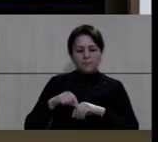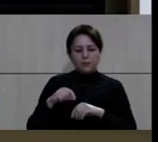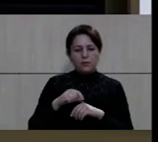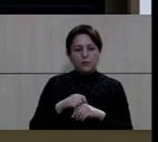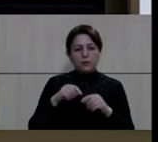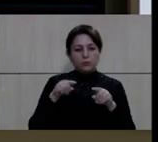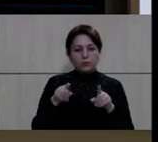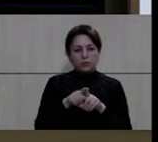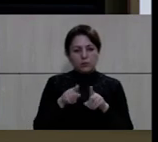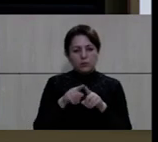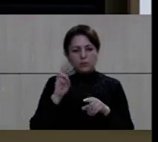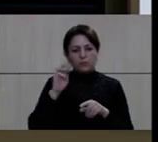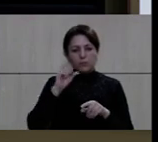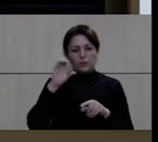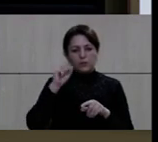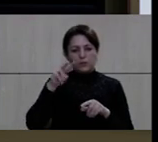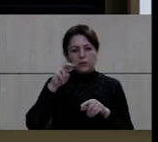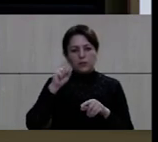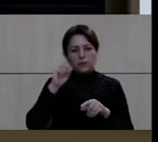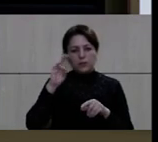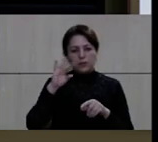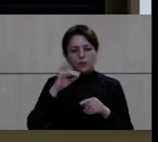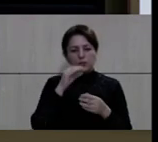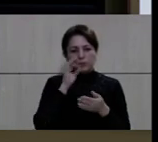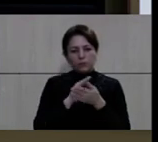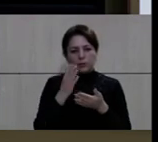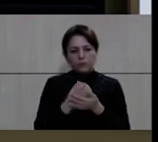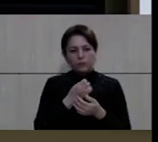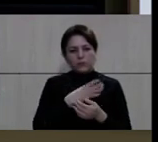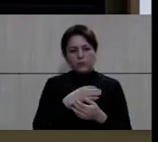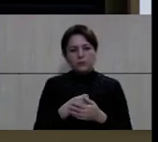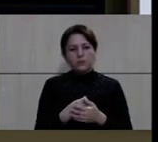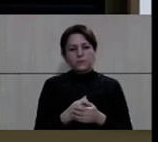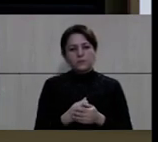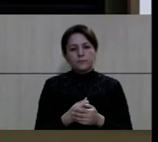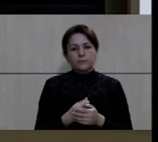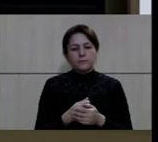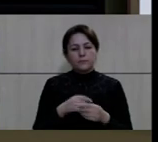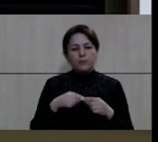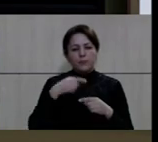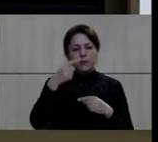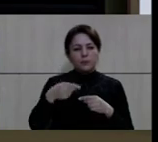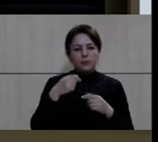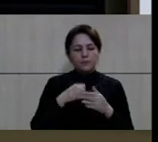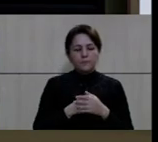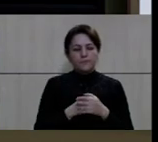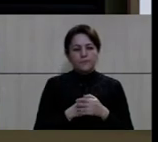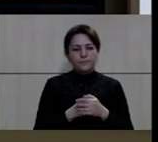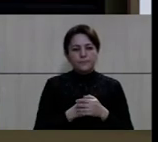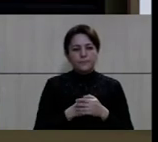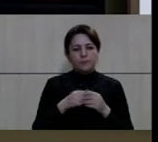Mana shunday qilib masalani javobiga erishdik. Keyingisi.